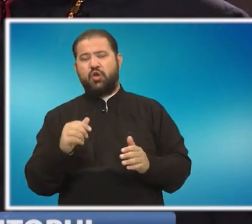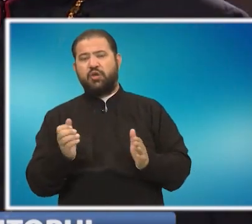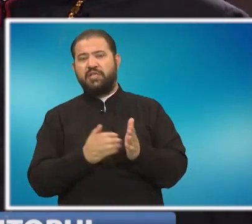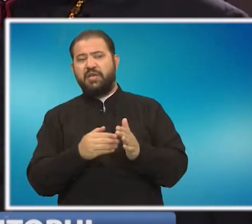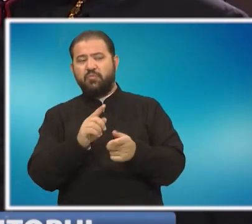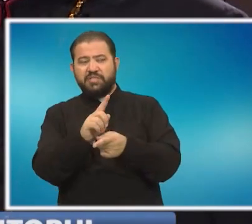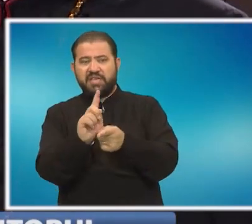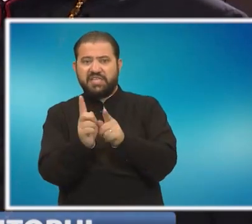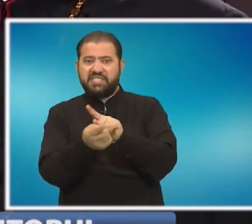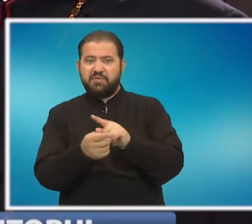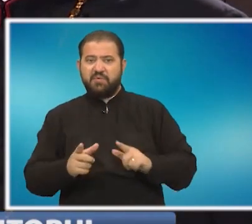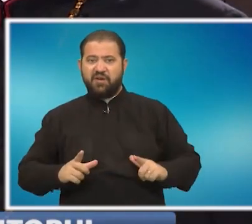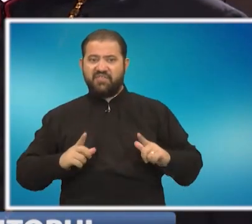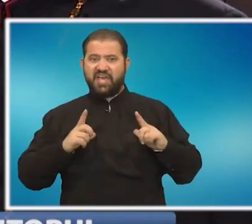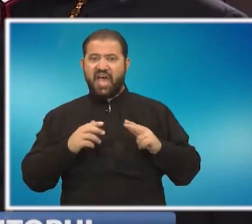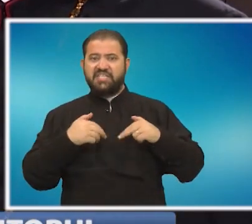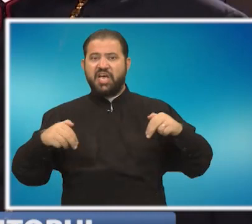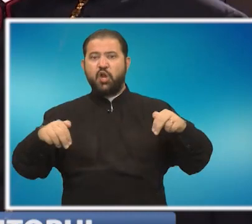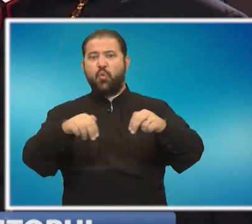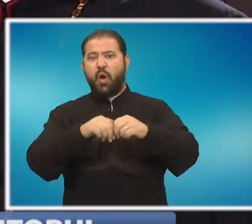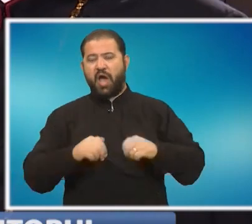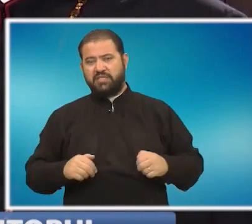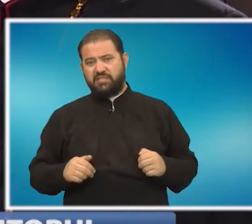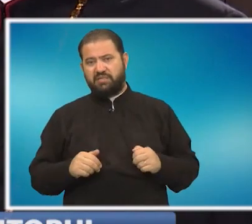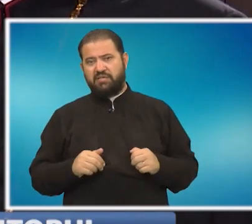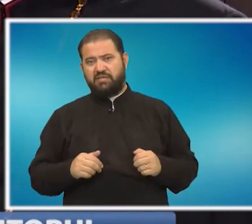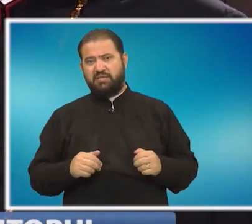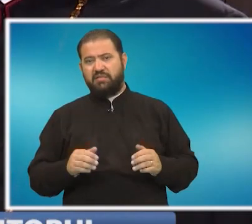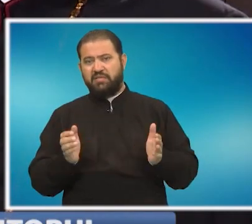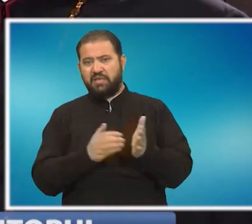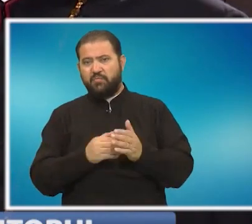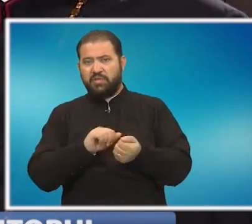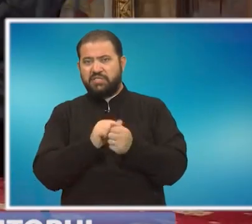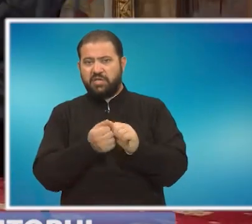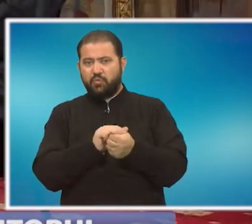să se schimbe, să schimbe viețile, văzând atâta mulțime de oameni